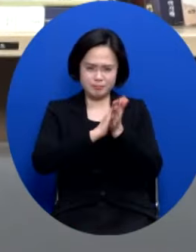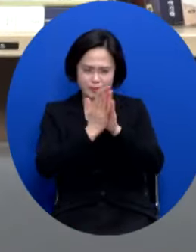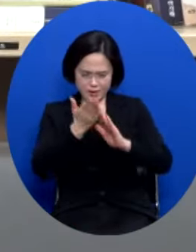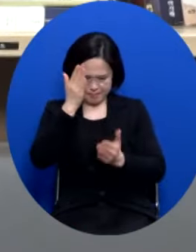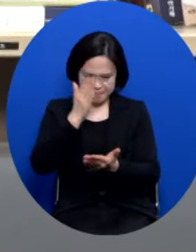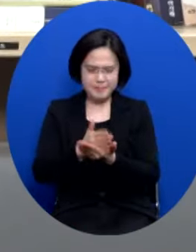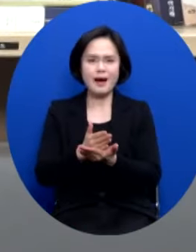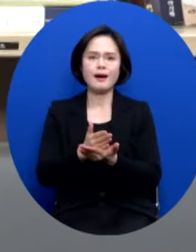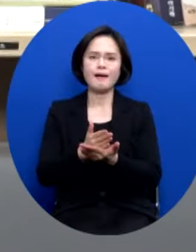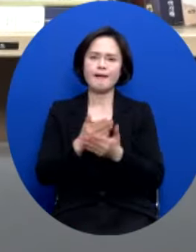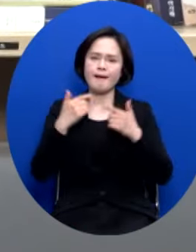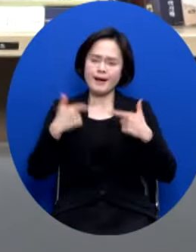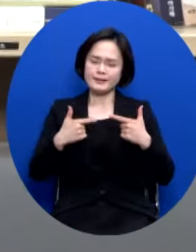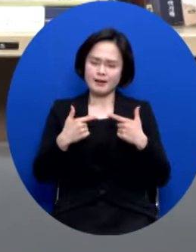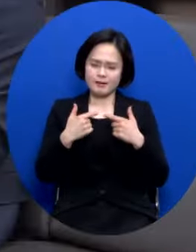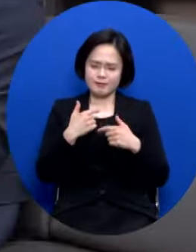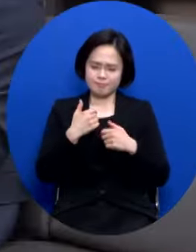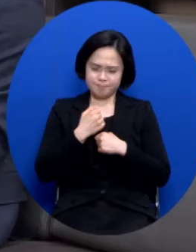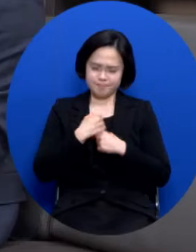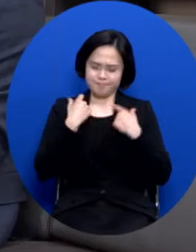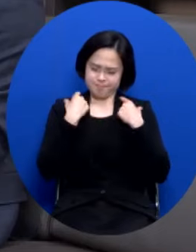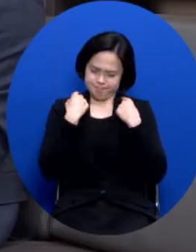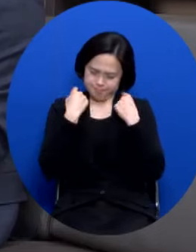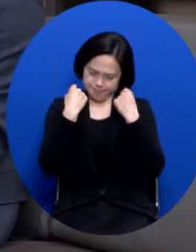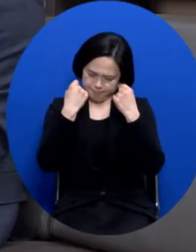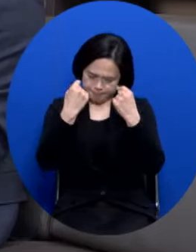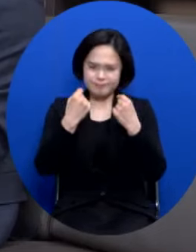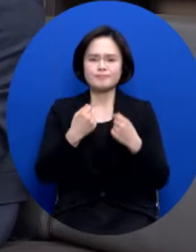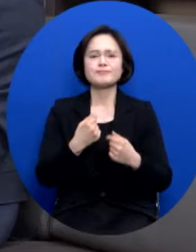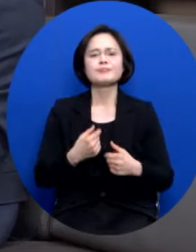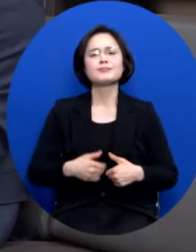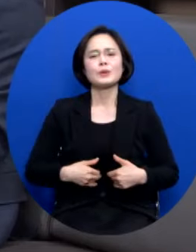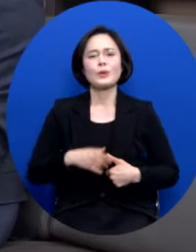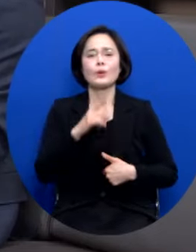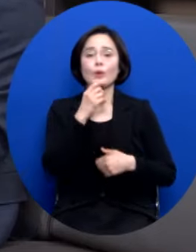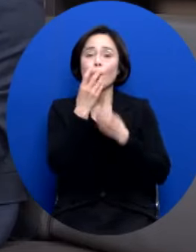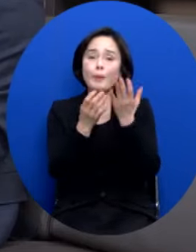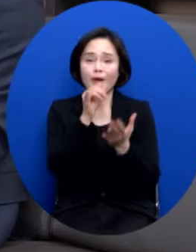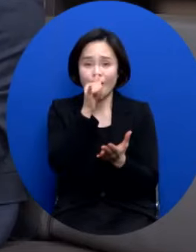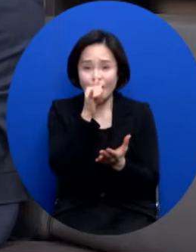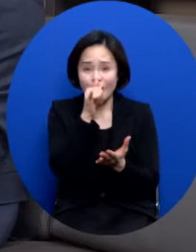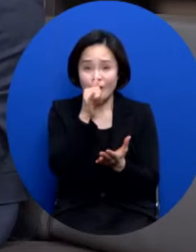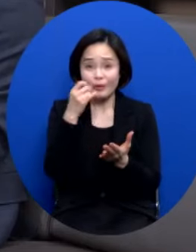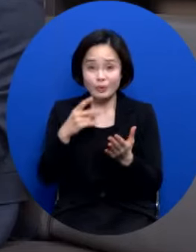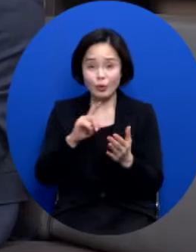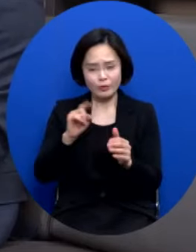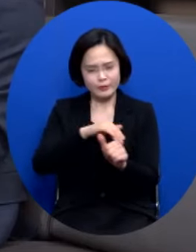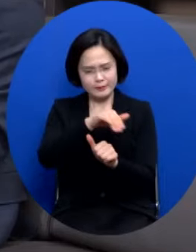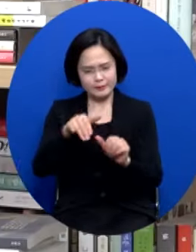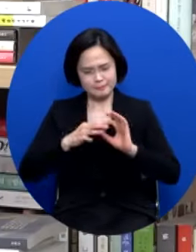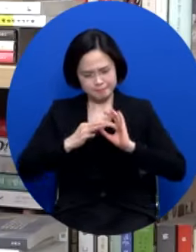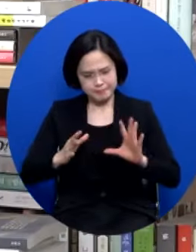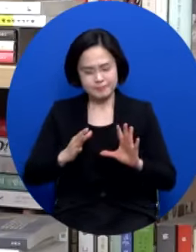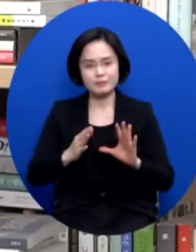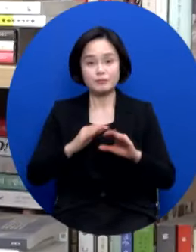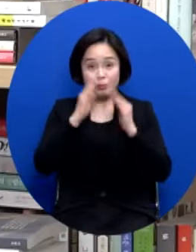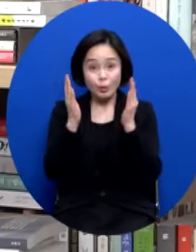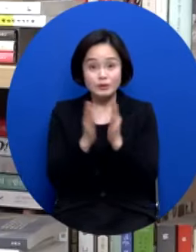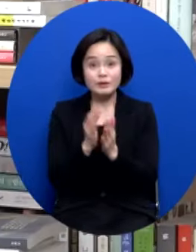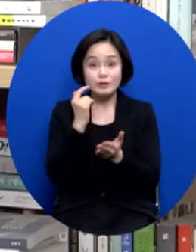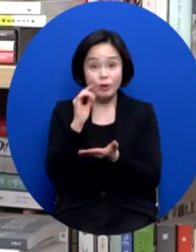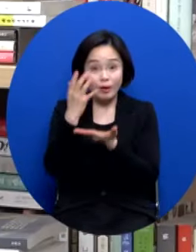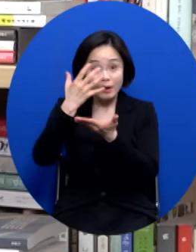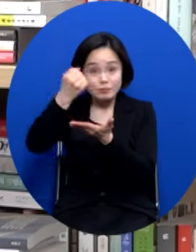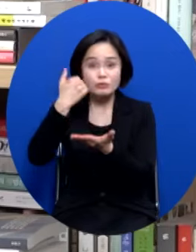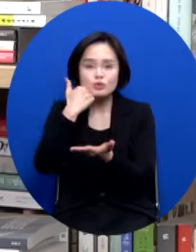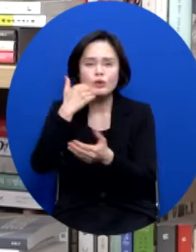성령의 능력을 의지해야 된다. 또 세 번째는 어떤 상황 가운데서도 모든 영광을 하나님 앞에 올려드려야 된다. 이게 우리가 붙들어야 되는